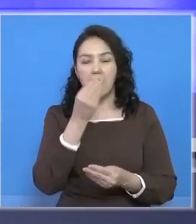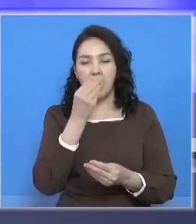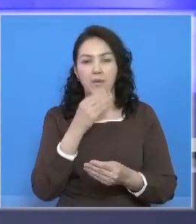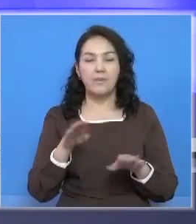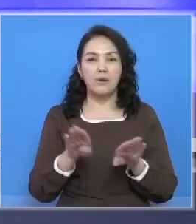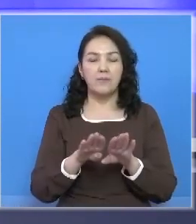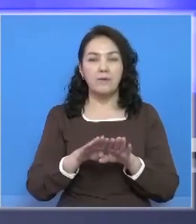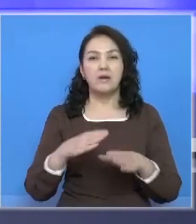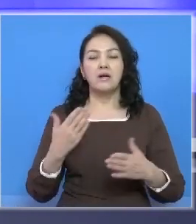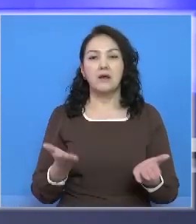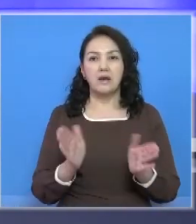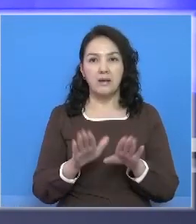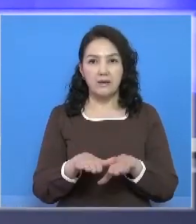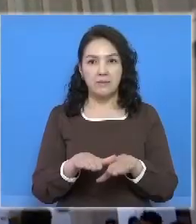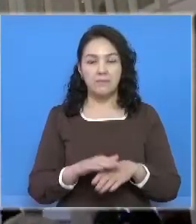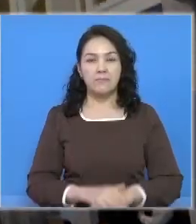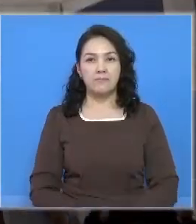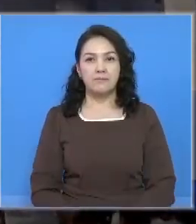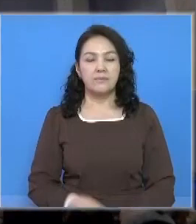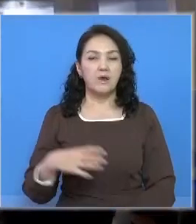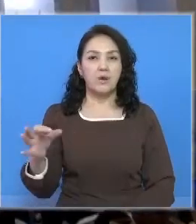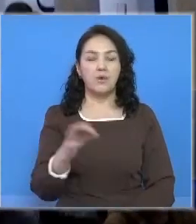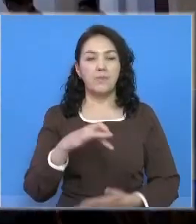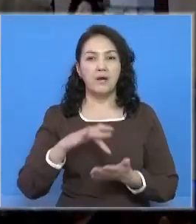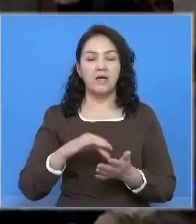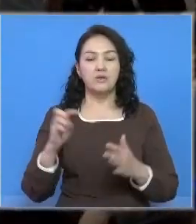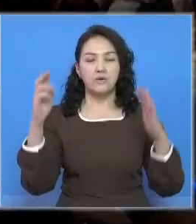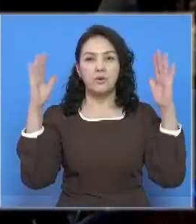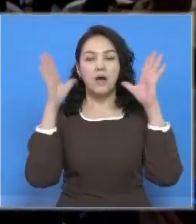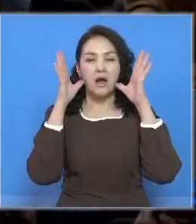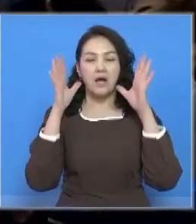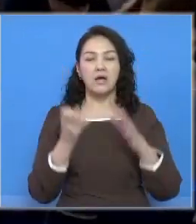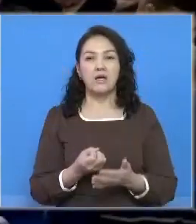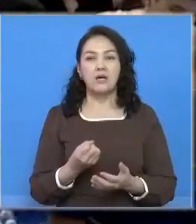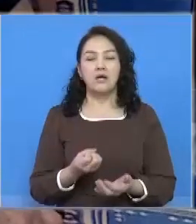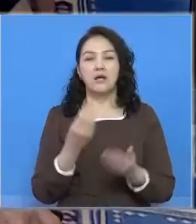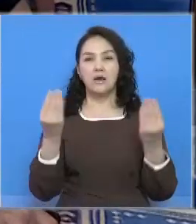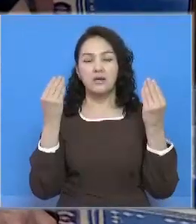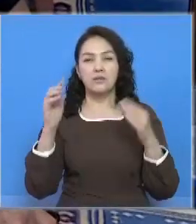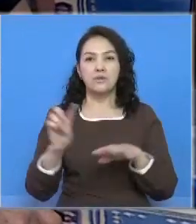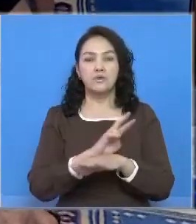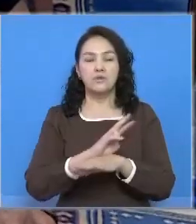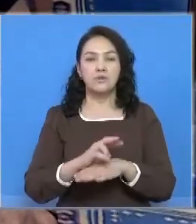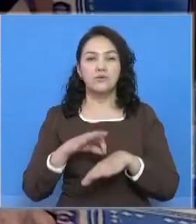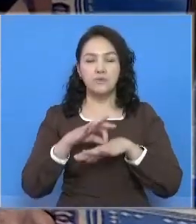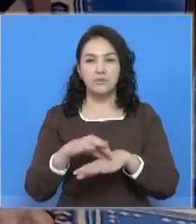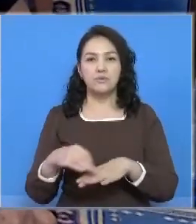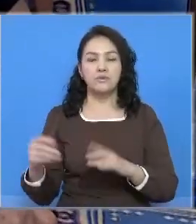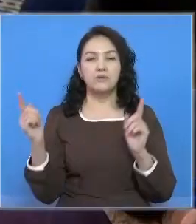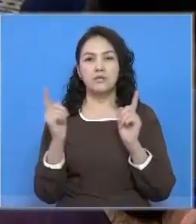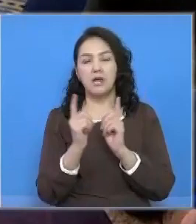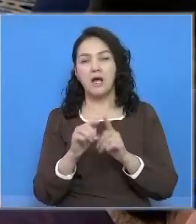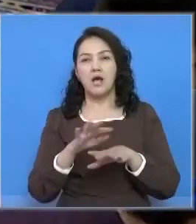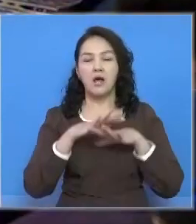де сол жерден бекітті. Облыс орталығындағы Нұрғасыр мешітіне қасиетті түнді өткізу үшін жиналған жамағаттың санында шек